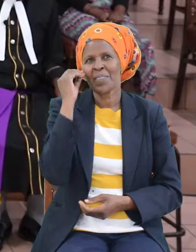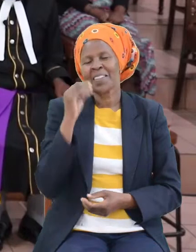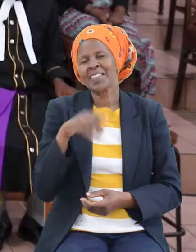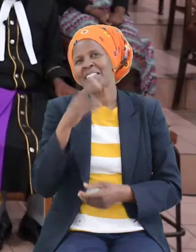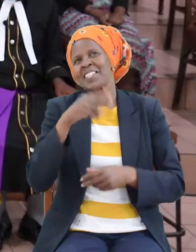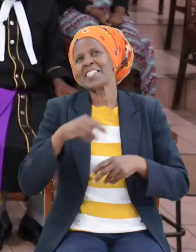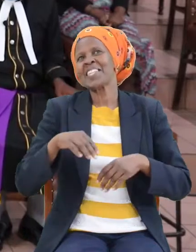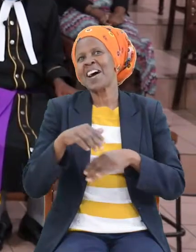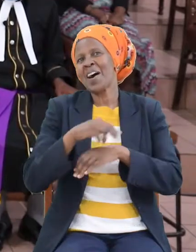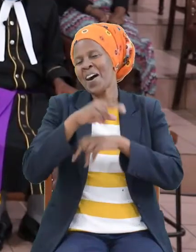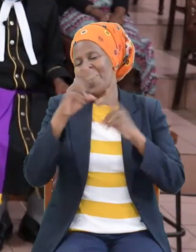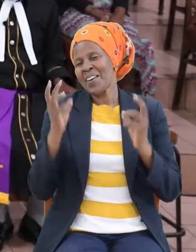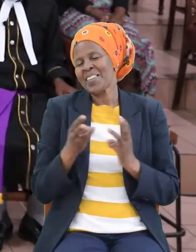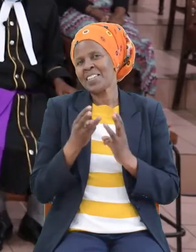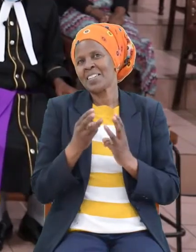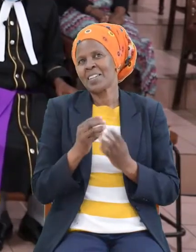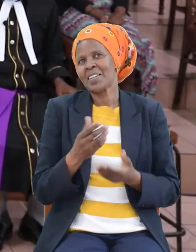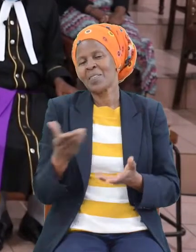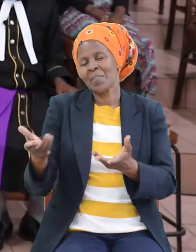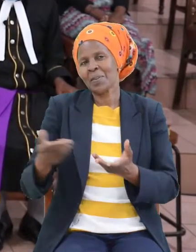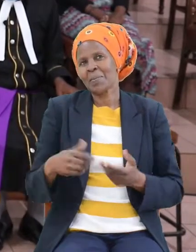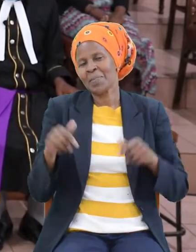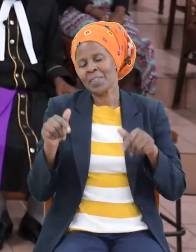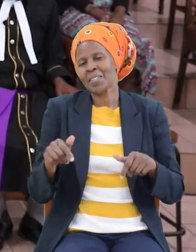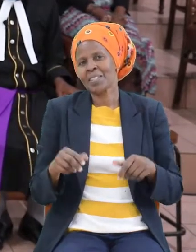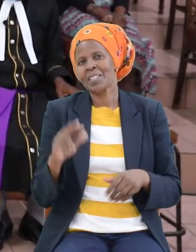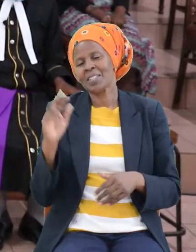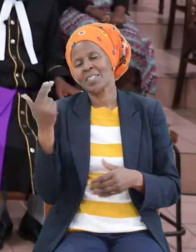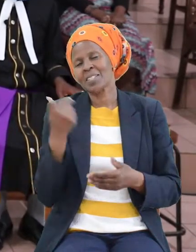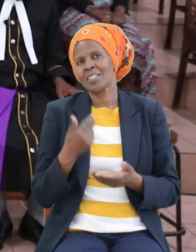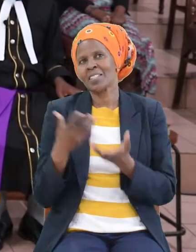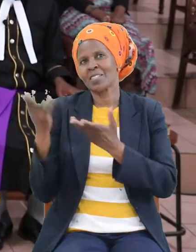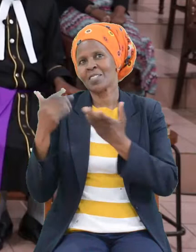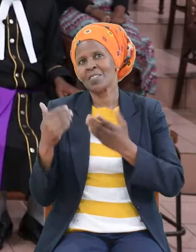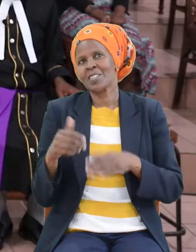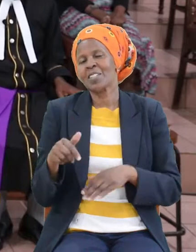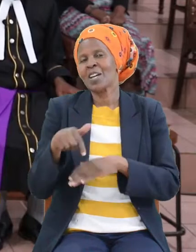ngambo. Karibuni sana kwa ibada yetu ya pili ya Kiswahili.